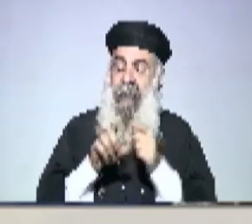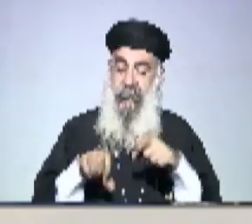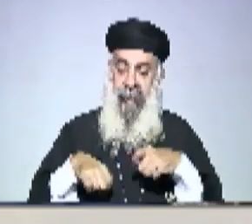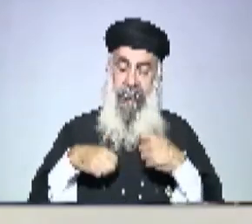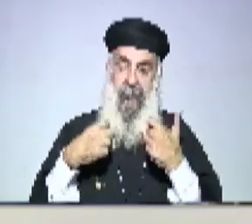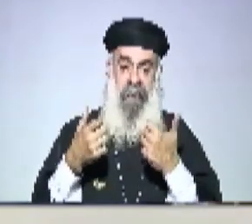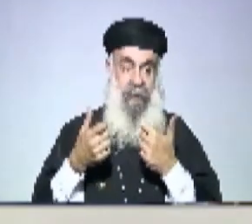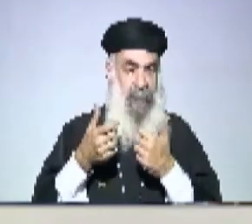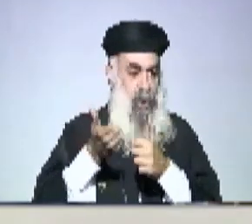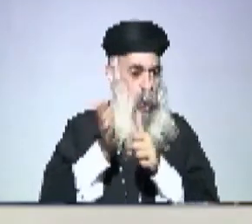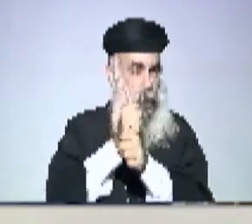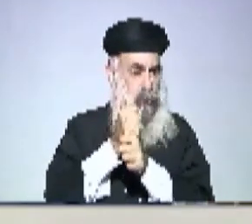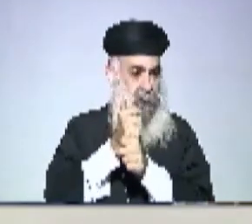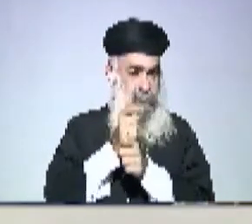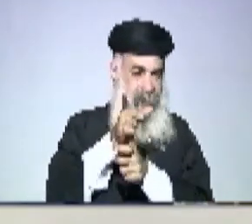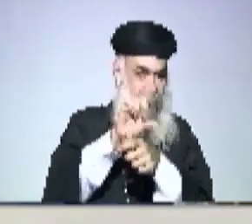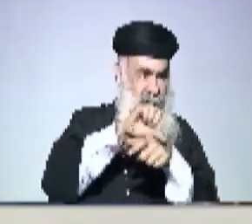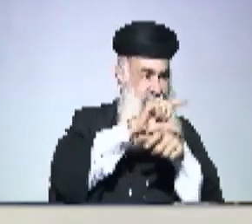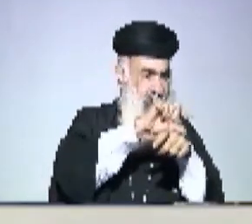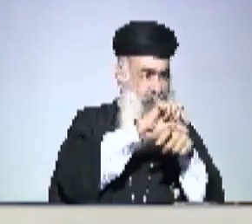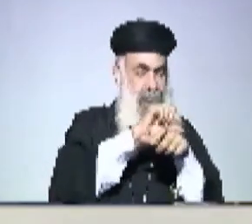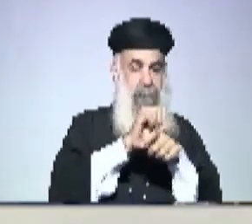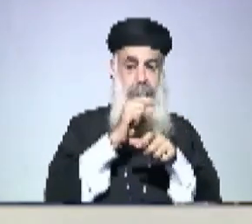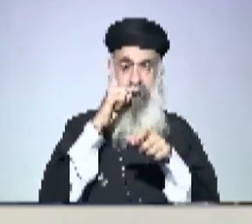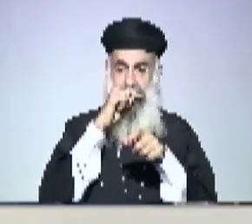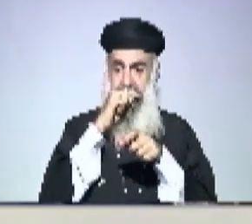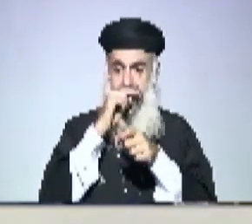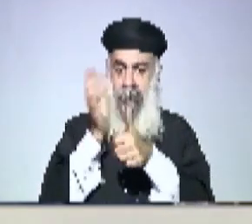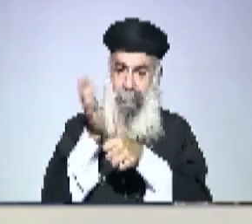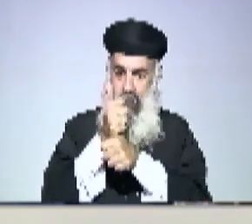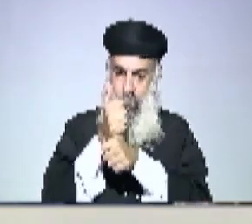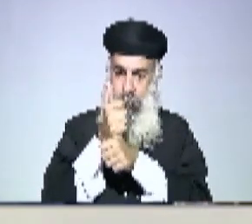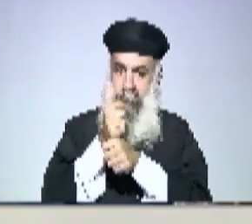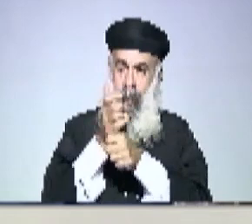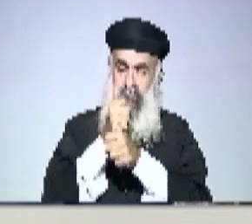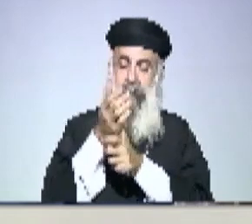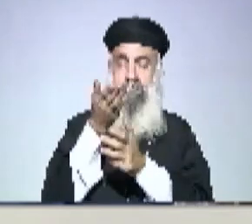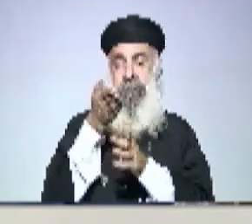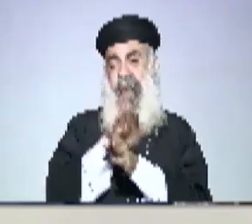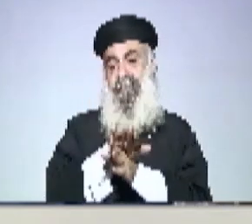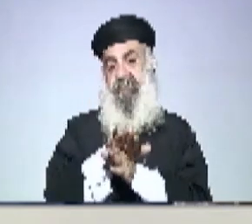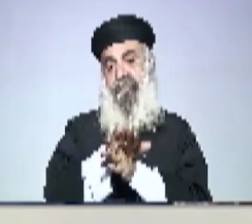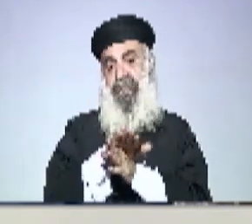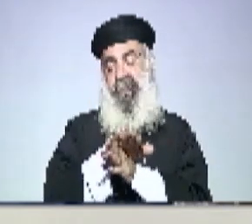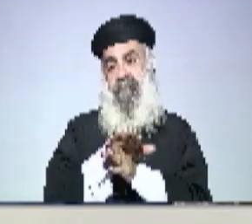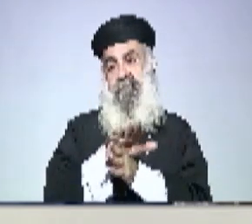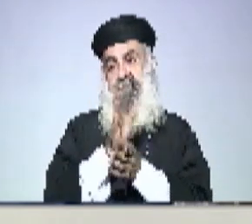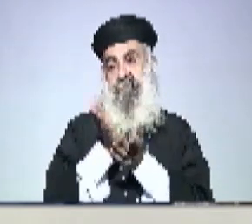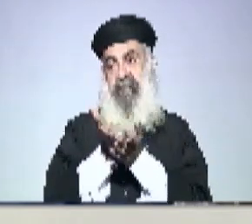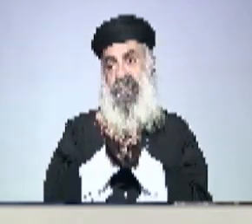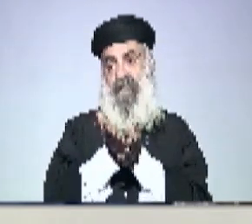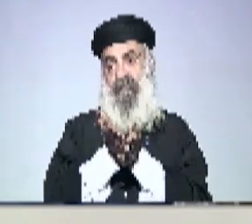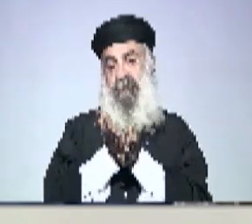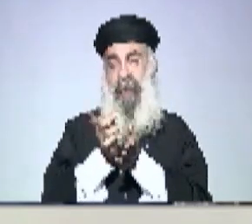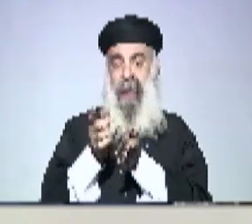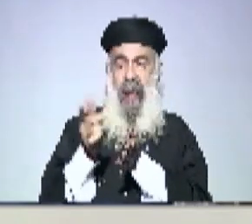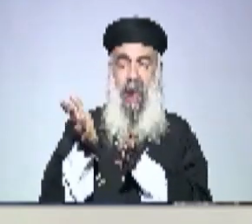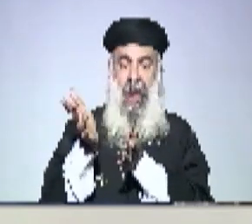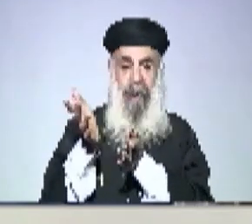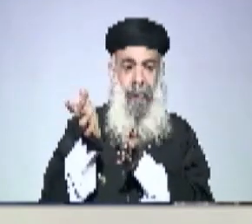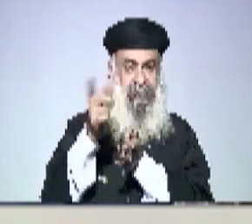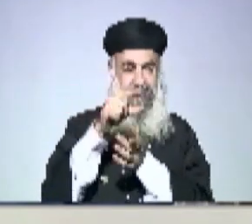جوزها اما يكون بنت متجوزه وجوزها توفى اهل جوزها